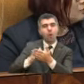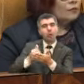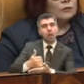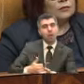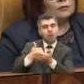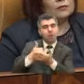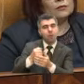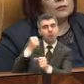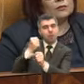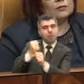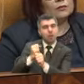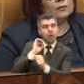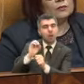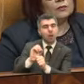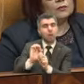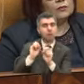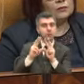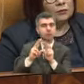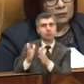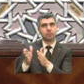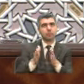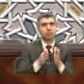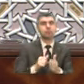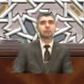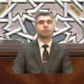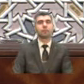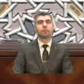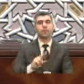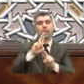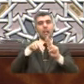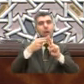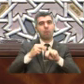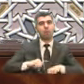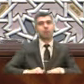فرص الاشتغال وغير ذلك؟ شكرا. كلمة للسيد الوزير الجواب، تفضلوا.